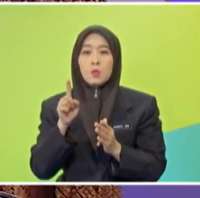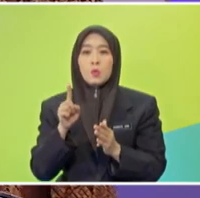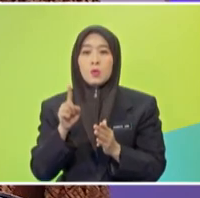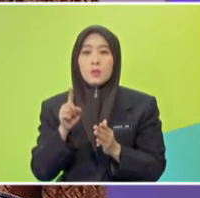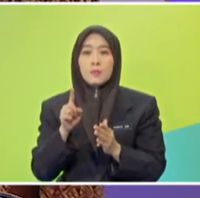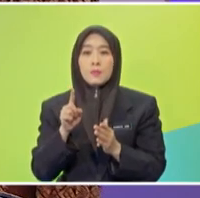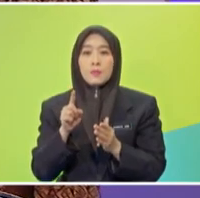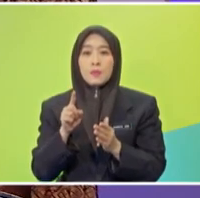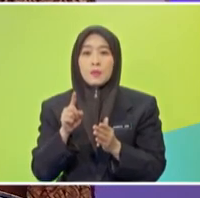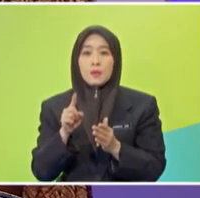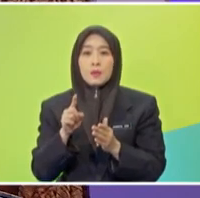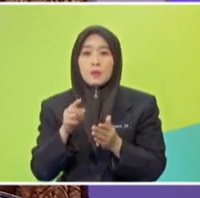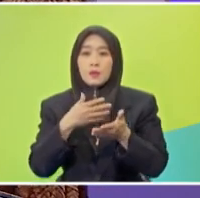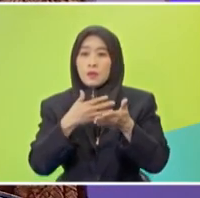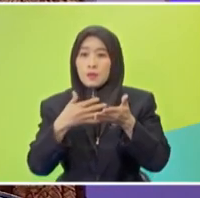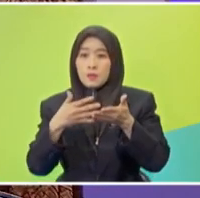baca